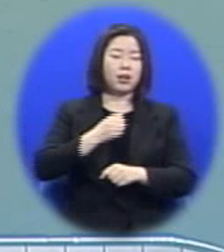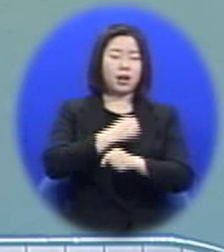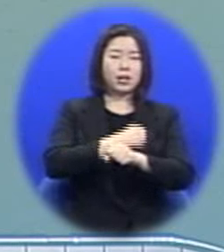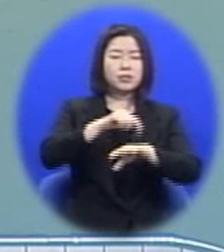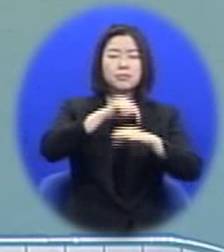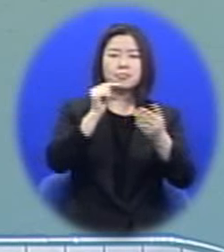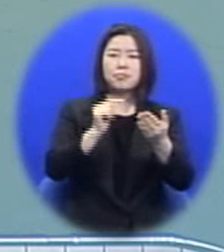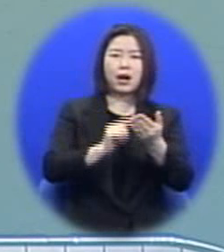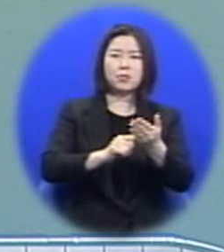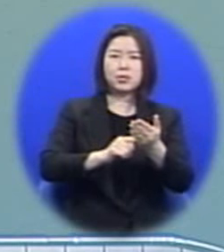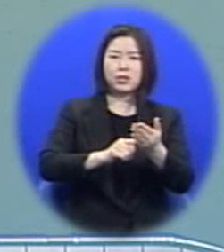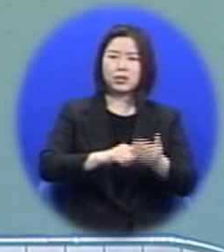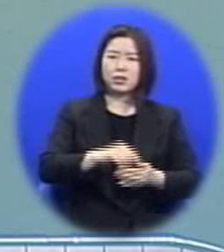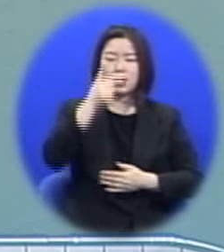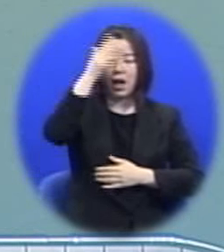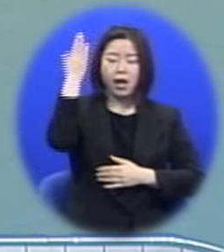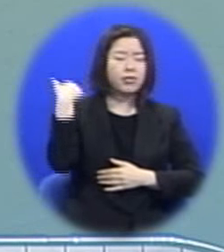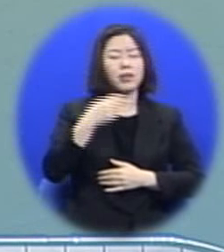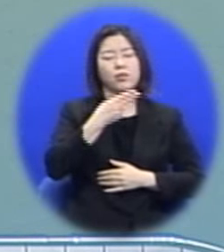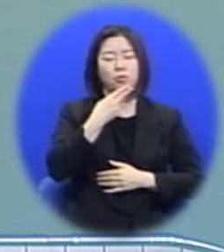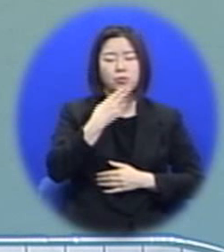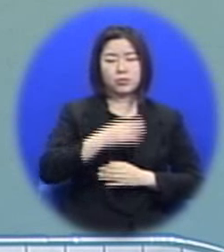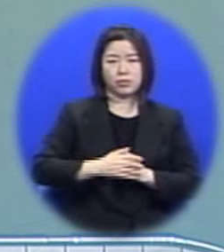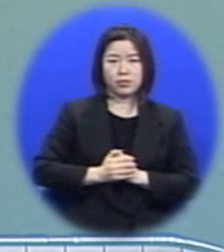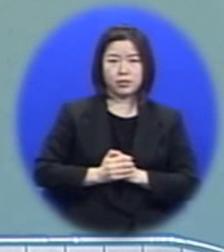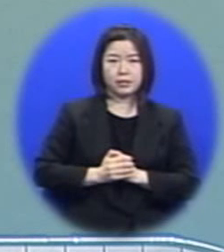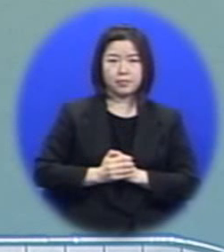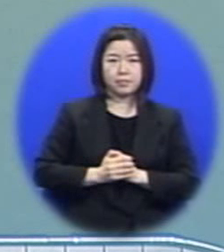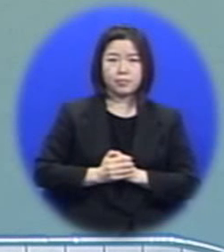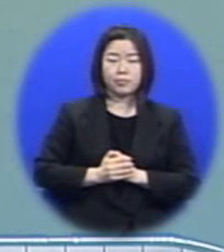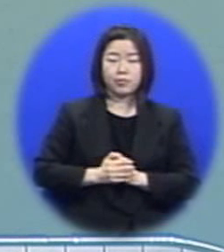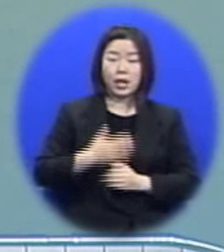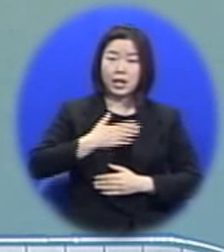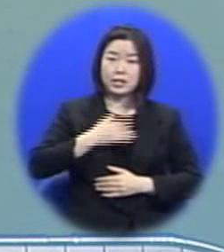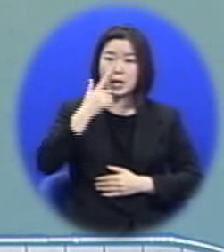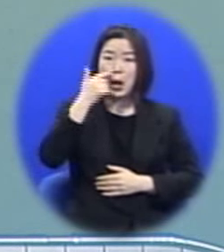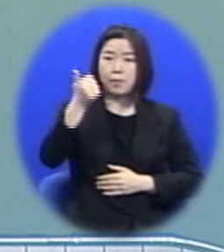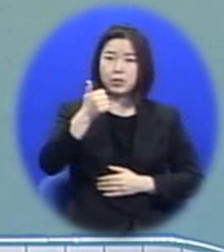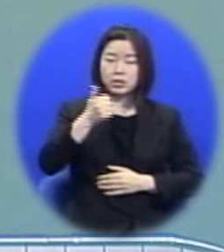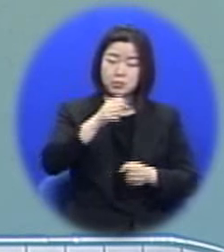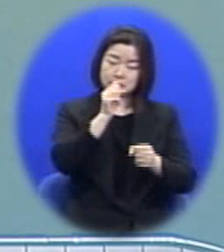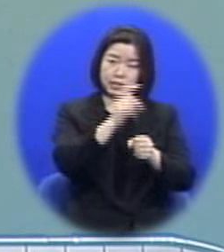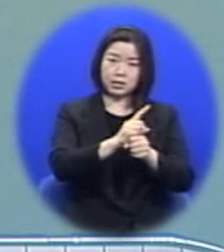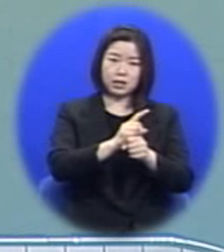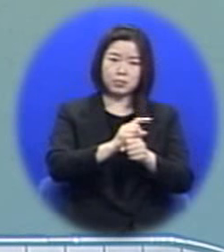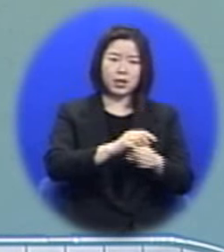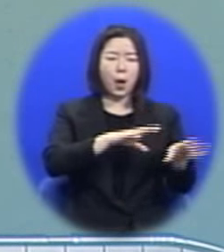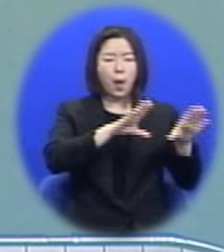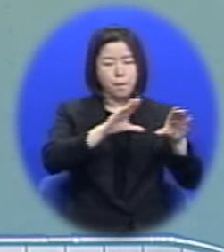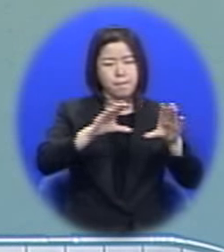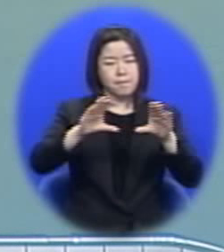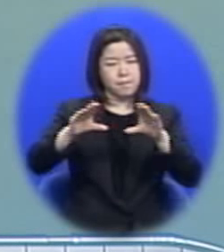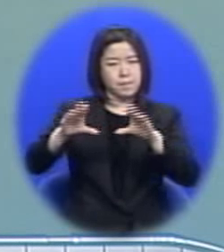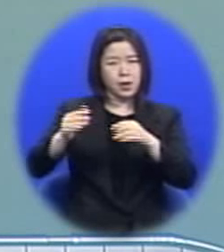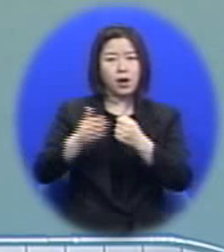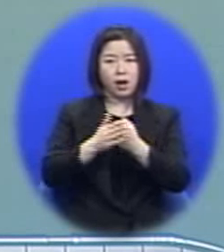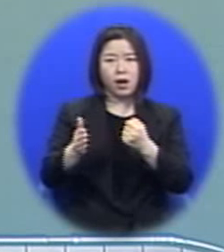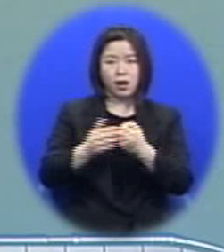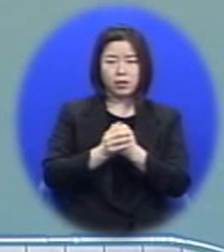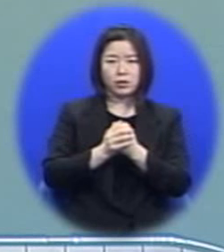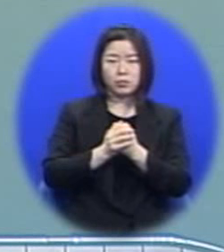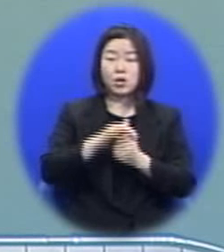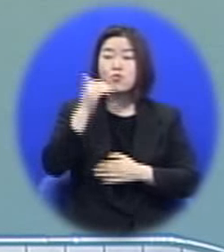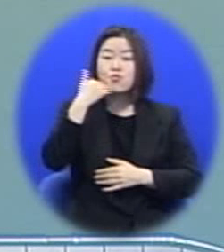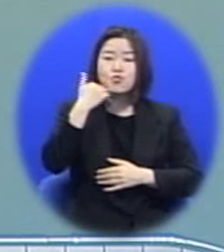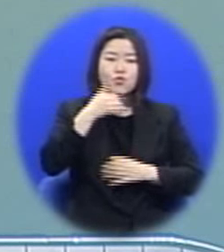마음이 한동안 없었어요. 저희 아버님은 성격이 굉장히 유하신 분이셨어요. 누구에게도 큰